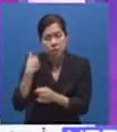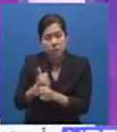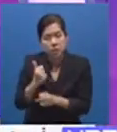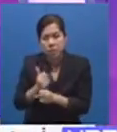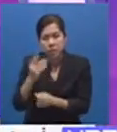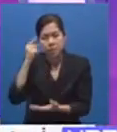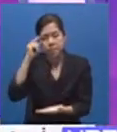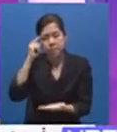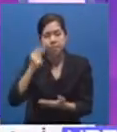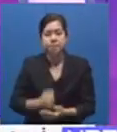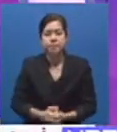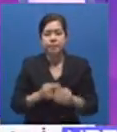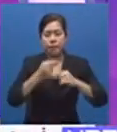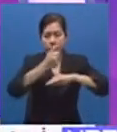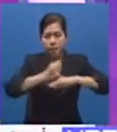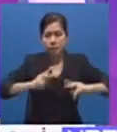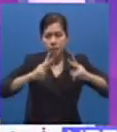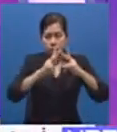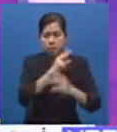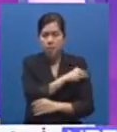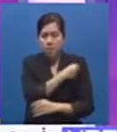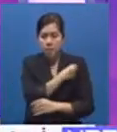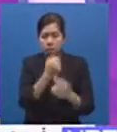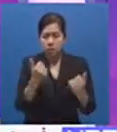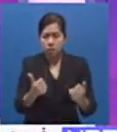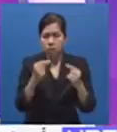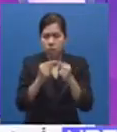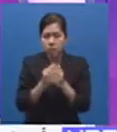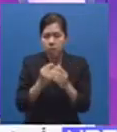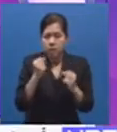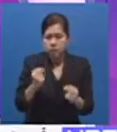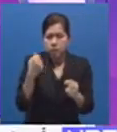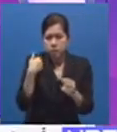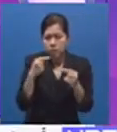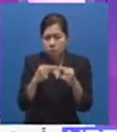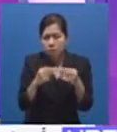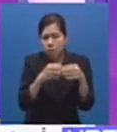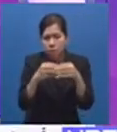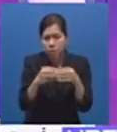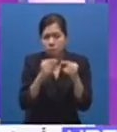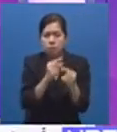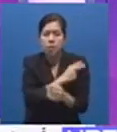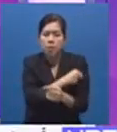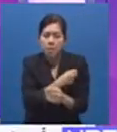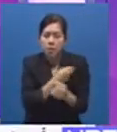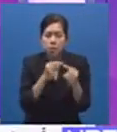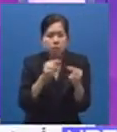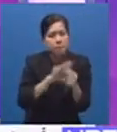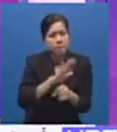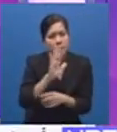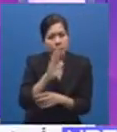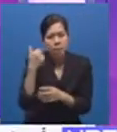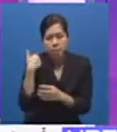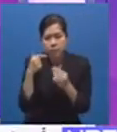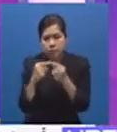รัฐมนตรีว่าการกระทรวงสาธารณสุขเตรียมเร่งผลิตบุคลากรทางการแพทย์ให้เพียงพอต่อความต้องการของประเทศพร้อมขยายโอกาสการเ